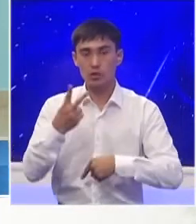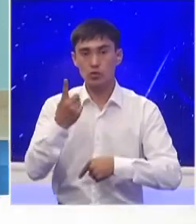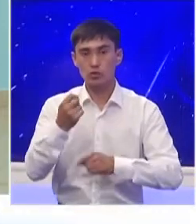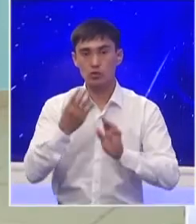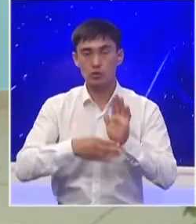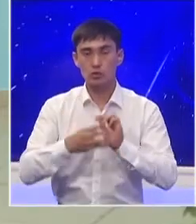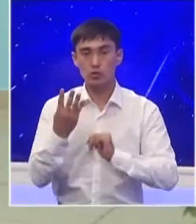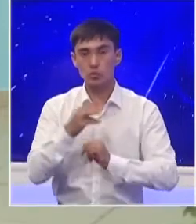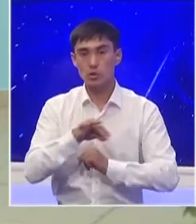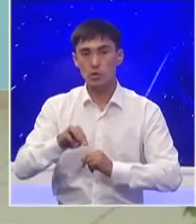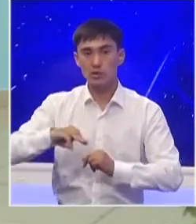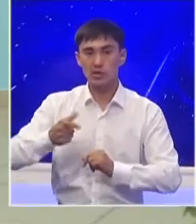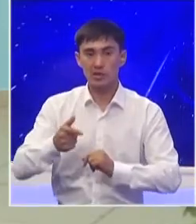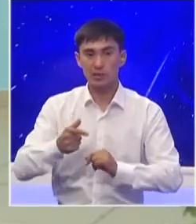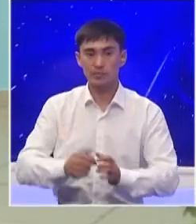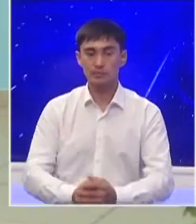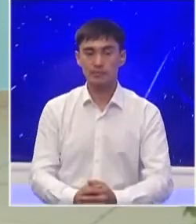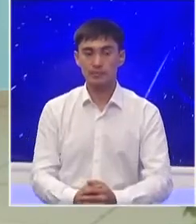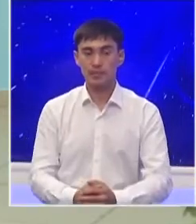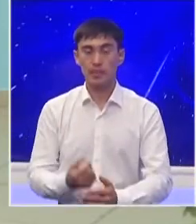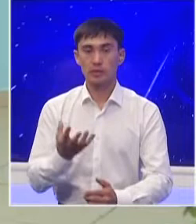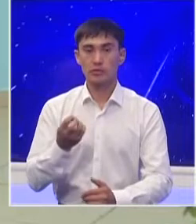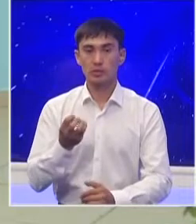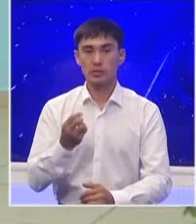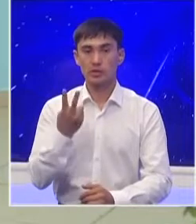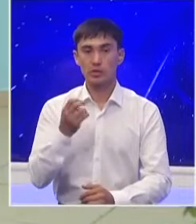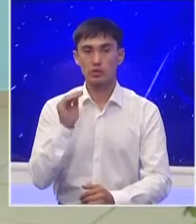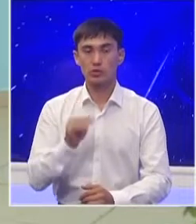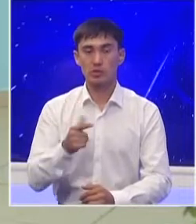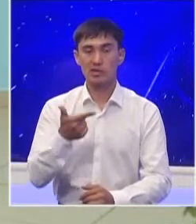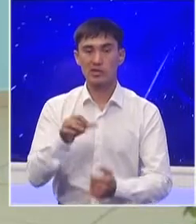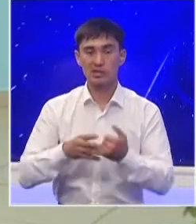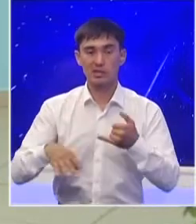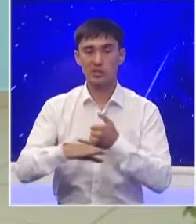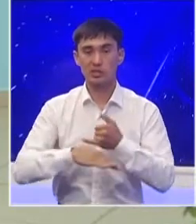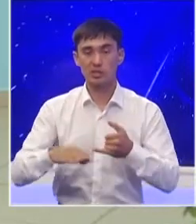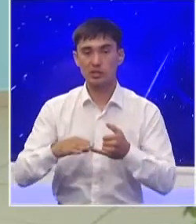құнын құрайтын жерлер. Сонымен қатар 200 мың гектардан астам жер